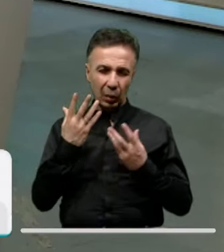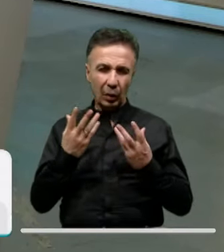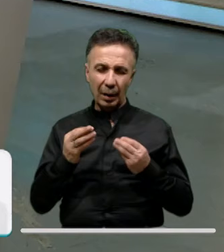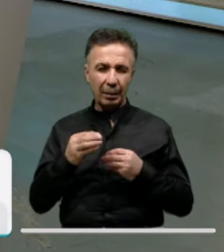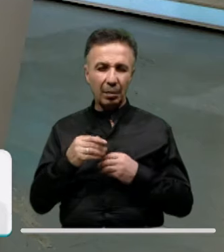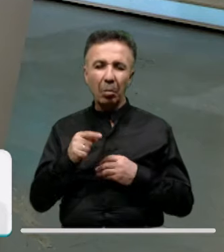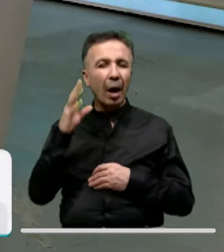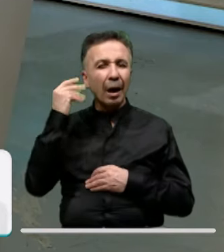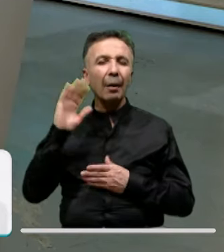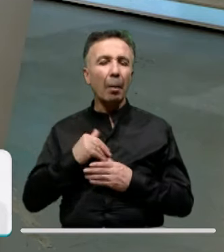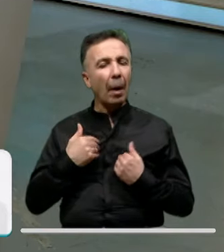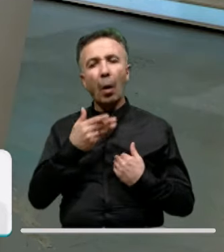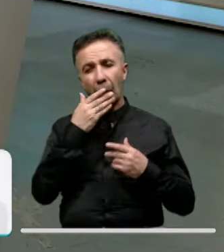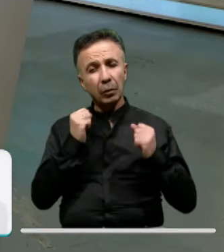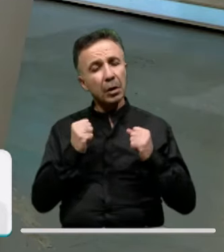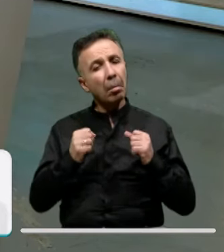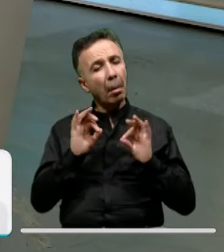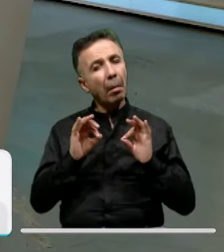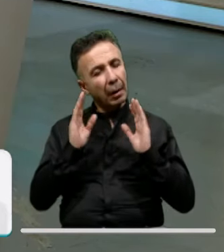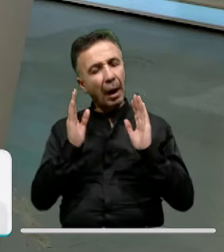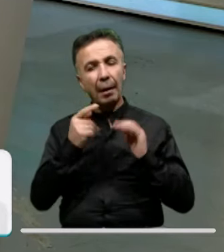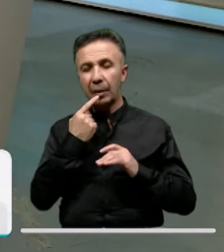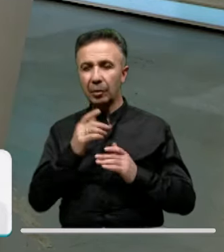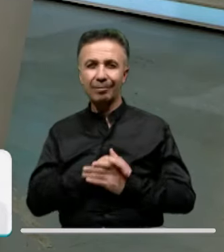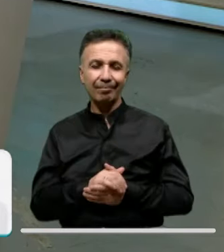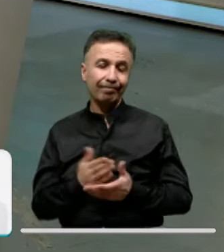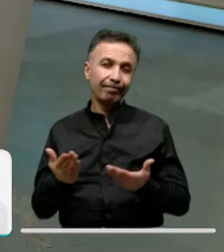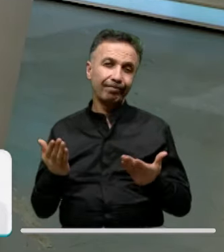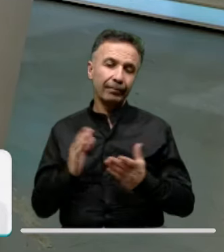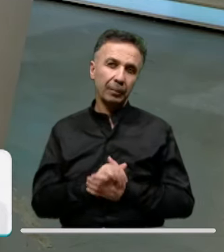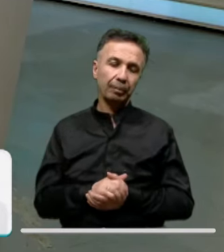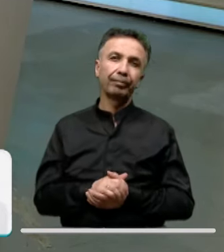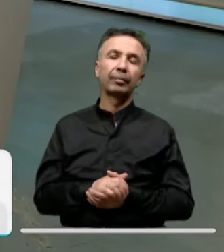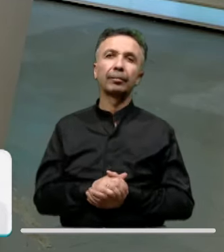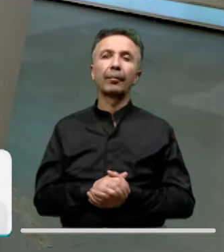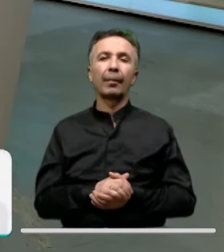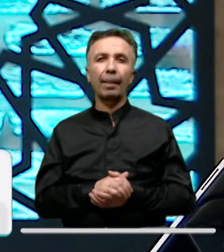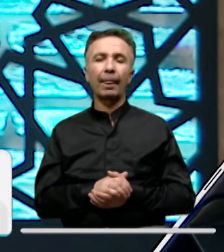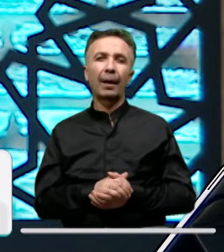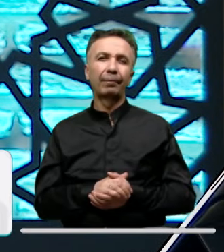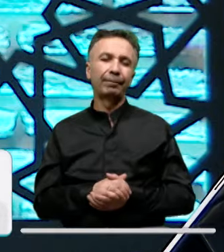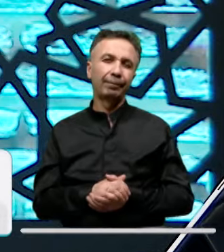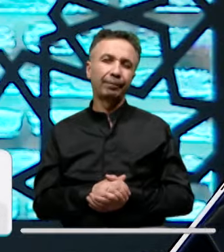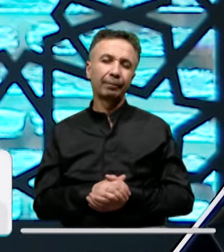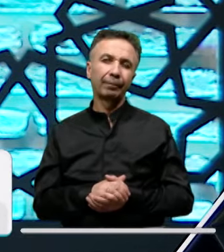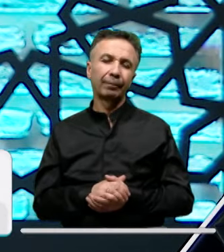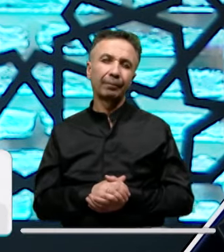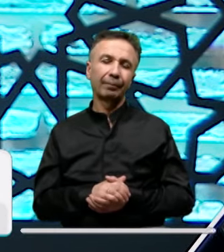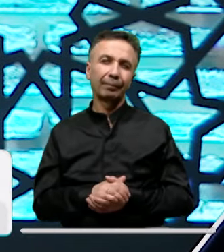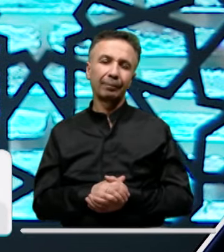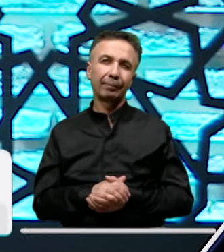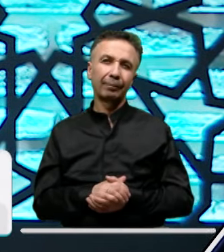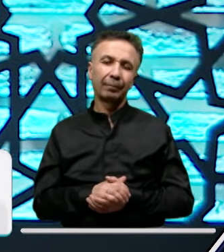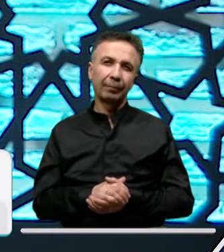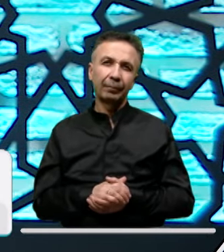anlamıyor. Evet illa da tutacağım diyor. Ona da diyecek bir şeyimiz bulunmuyor. O yok açıkçası. Eyvallah hocam. Teşekkür ederiz. Allah